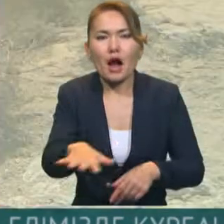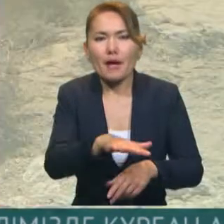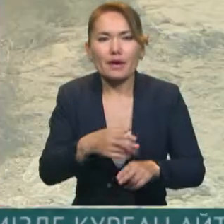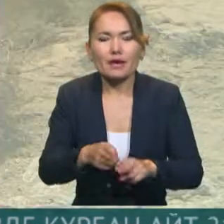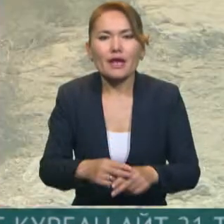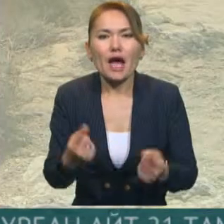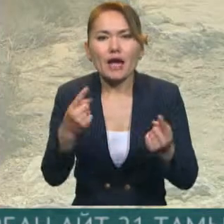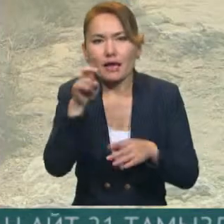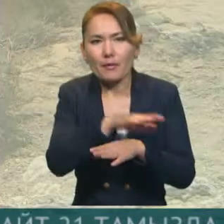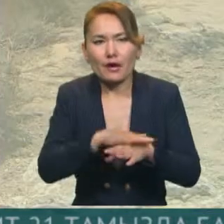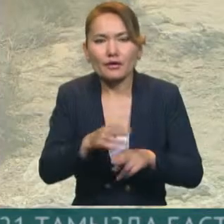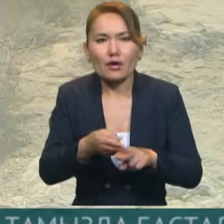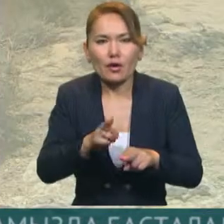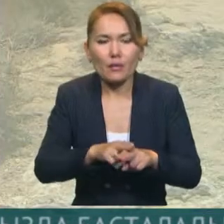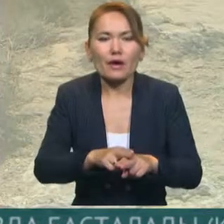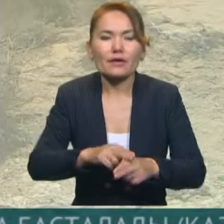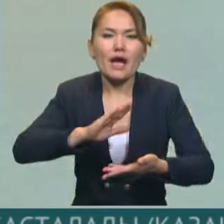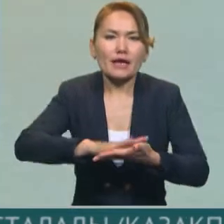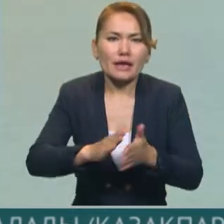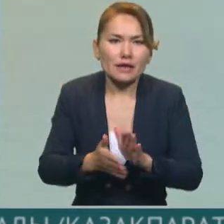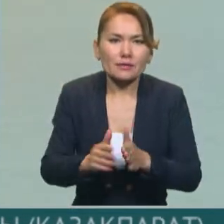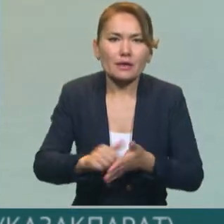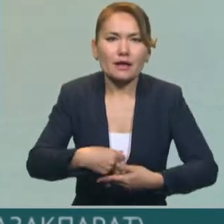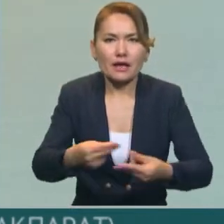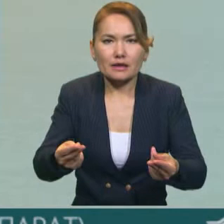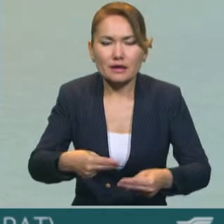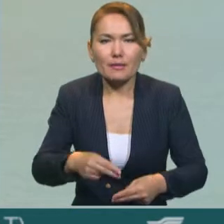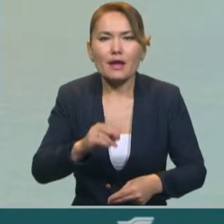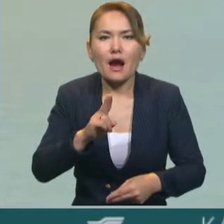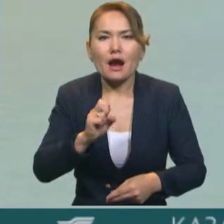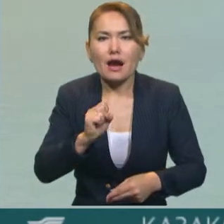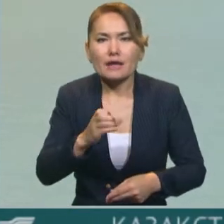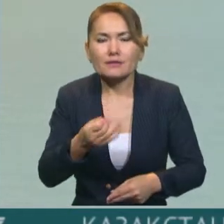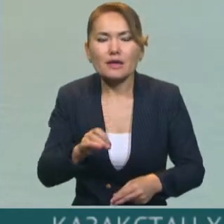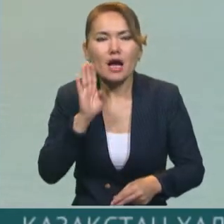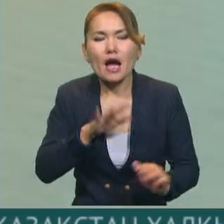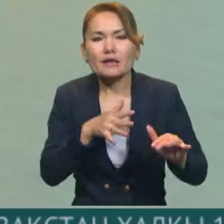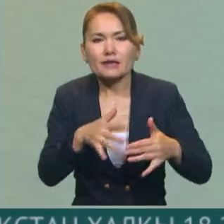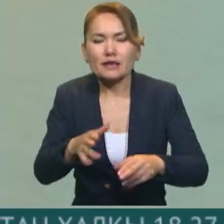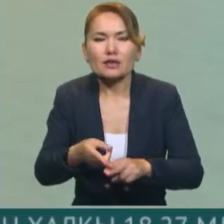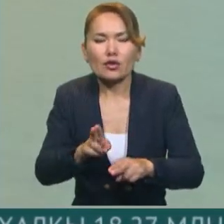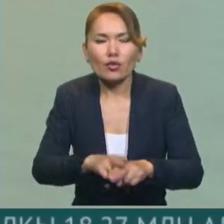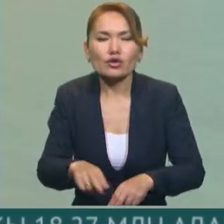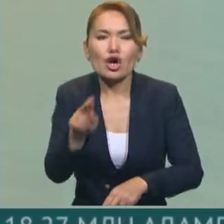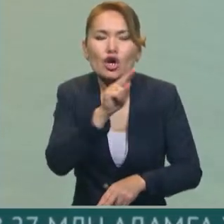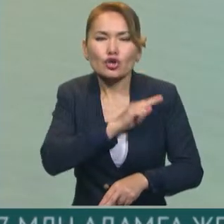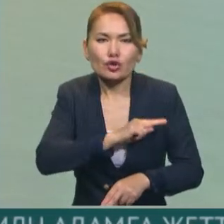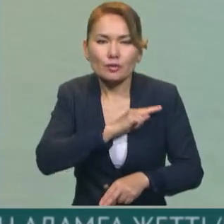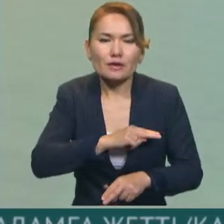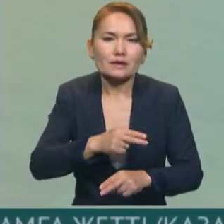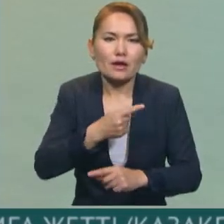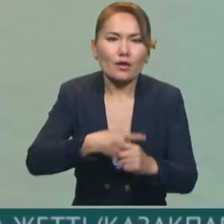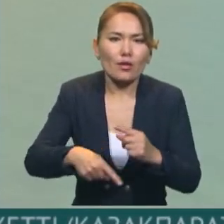жоқ ірі мемлекеттердің қарулы күштері келісімге сәйкес Каспий теңізінде еркін әрекет ете алмайтындығын қолдайтындығын баяндады.